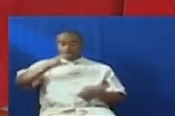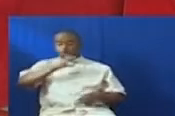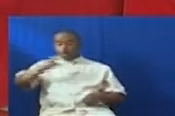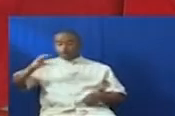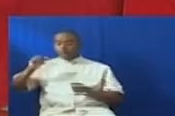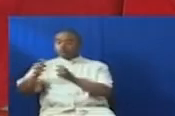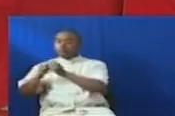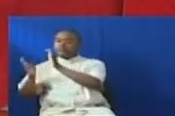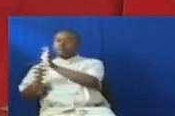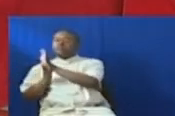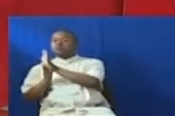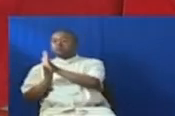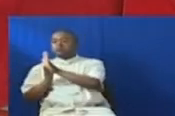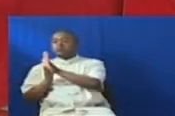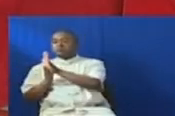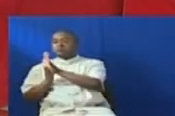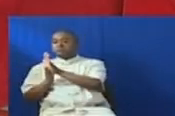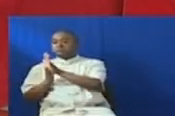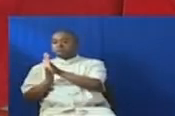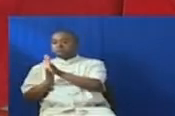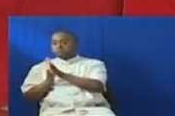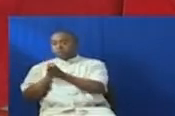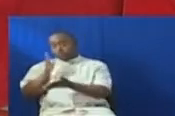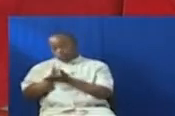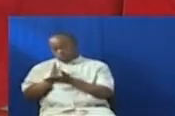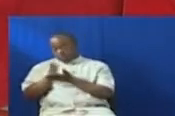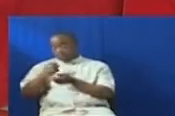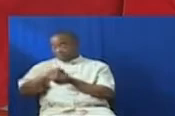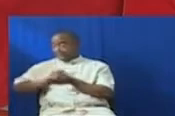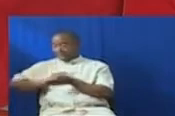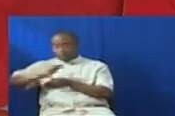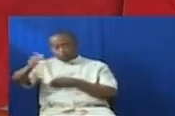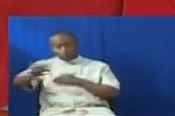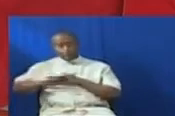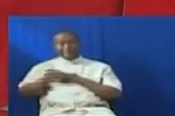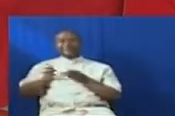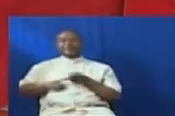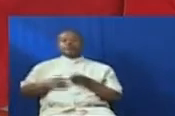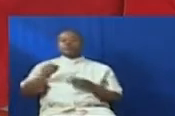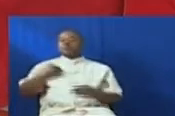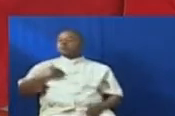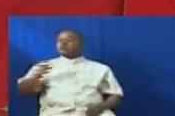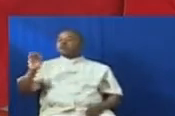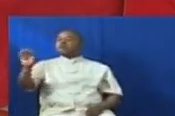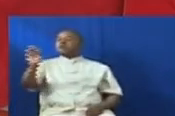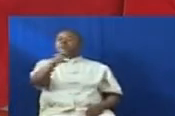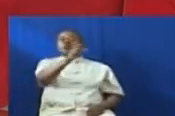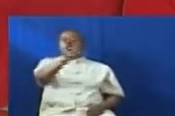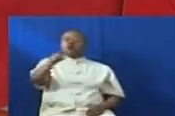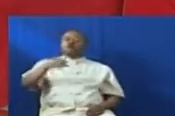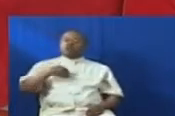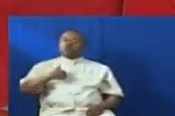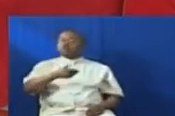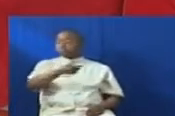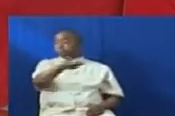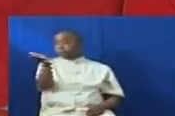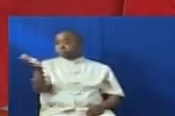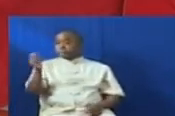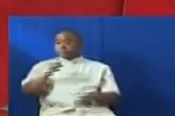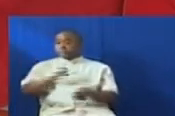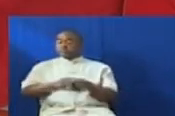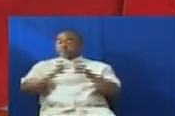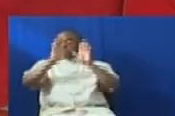Kwa kweli nirudie niliwaambia wananchi wangu wakati wa kampeni